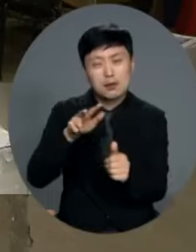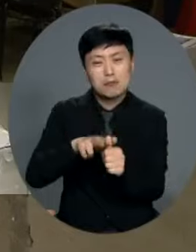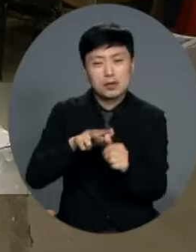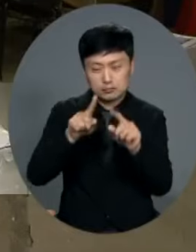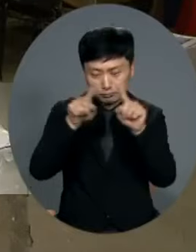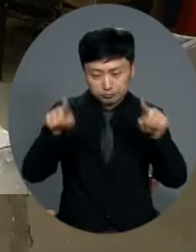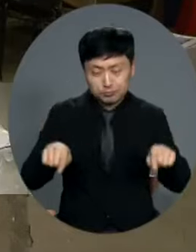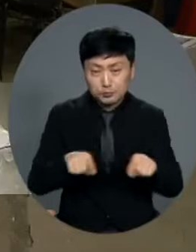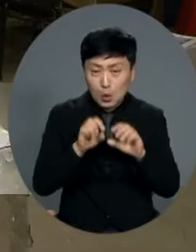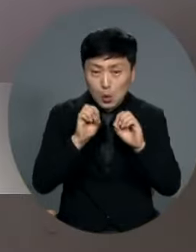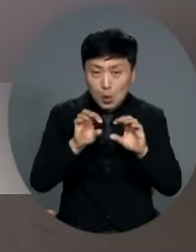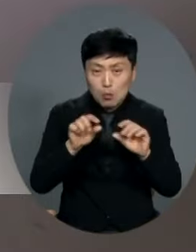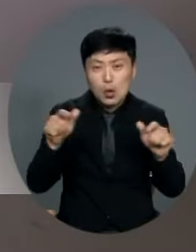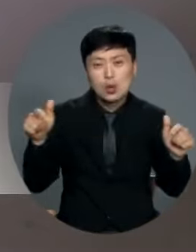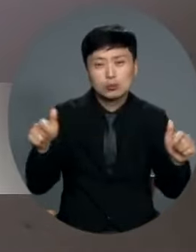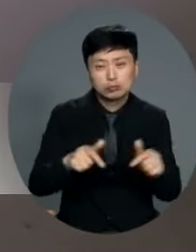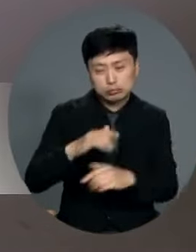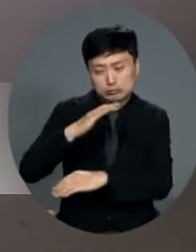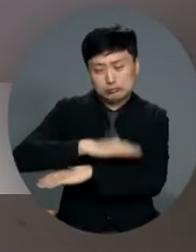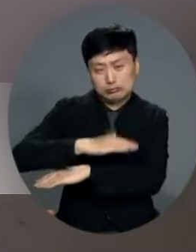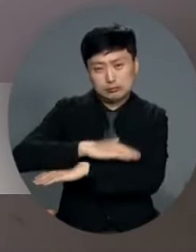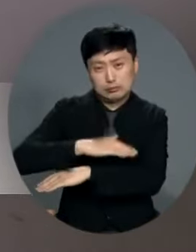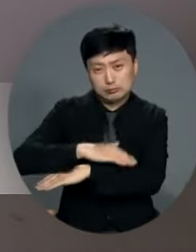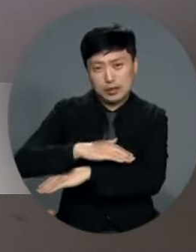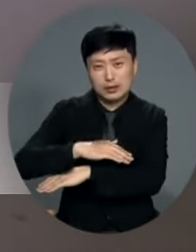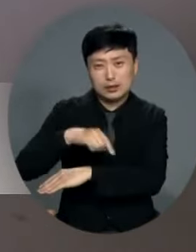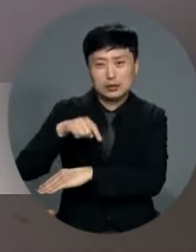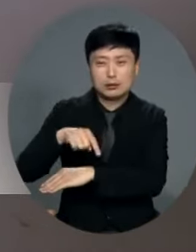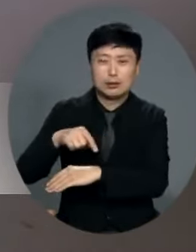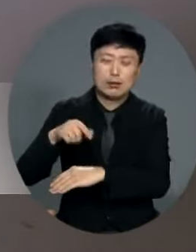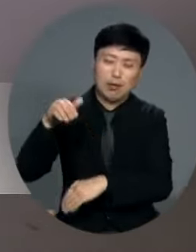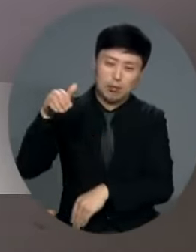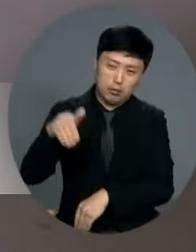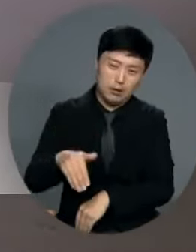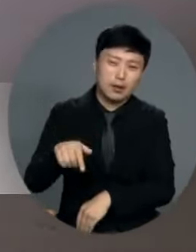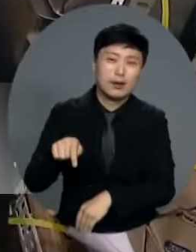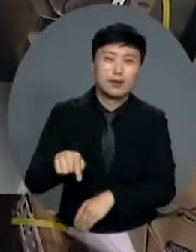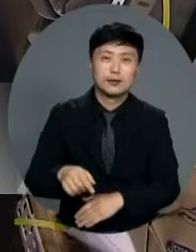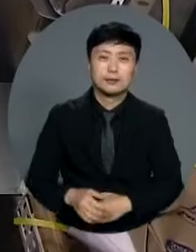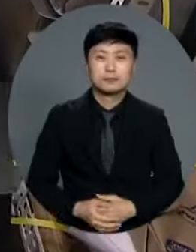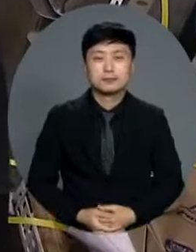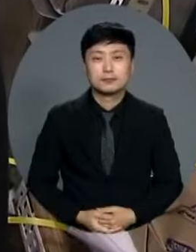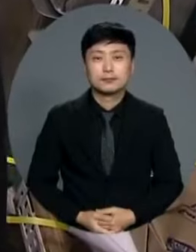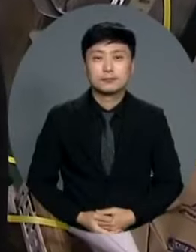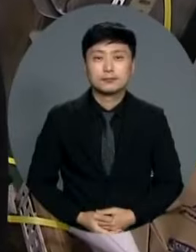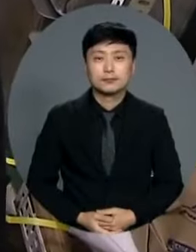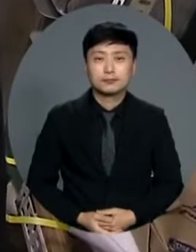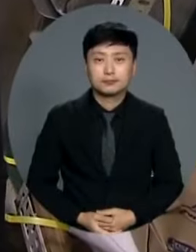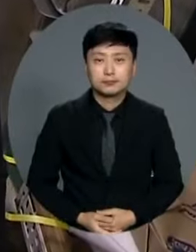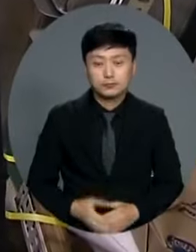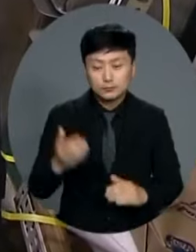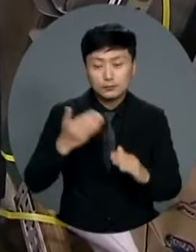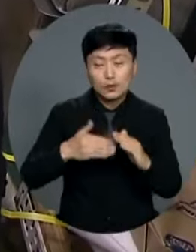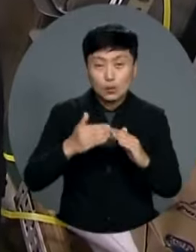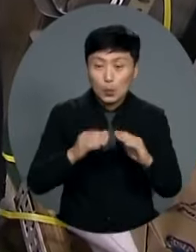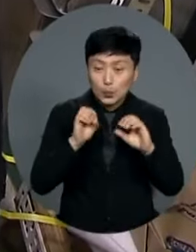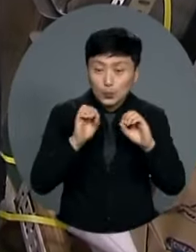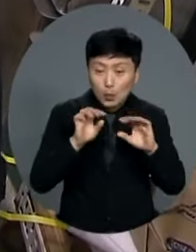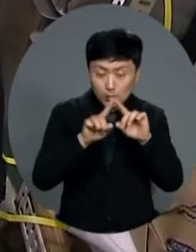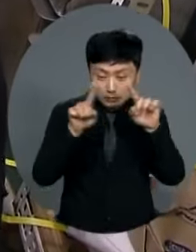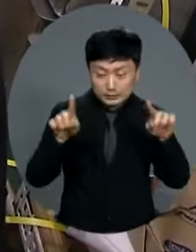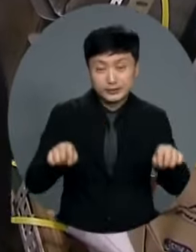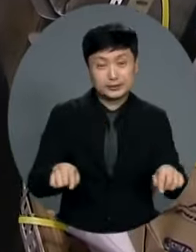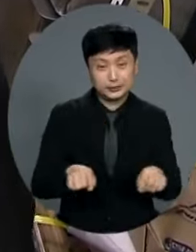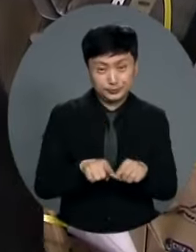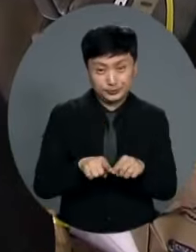사라지면서 출판 시장이 없다시피 한 지역 인쇄업계는 직격탄을 맞았습니다. 공공기관도 인쇄 물량을